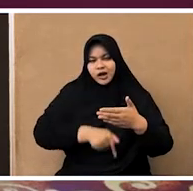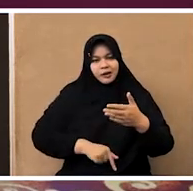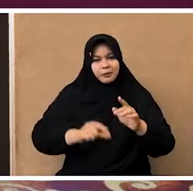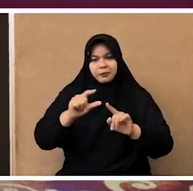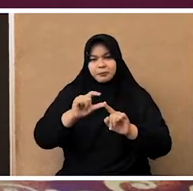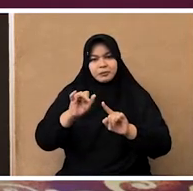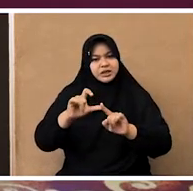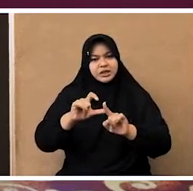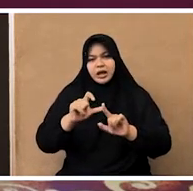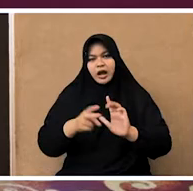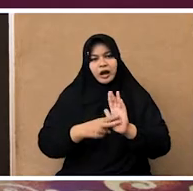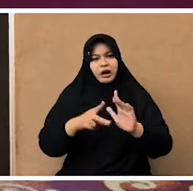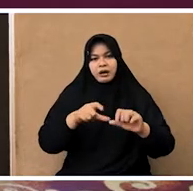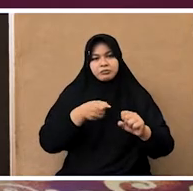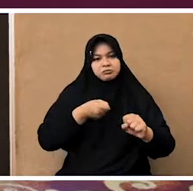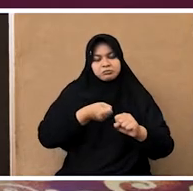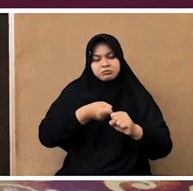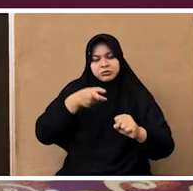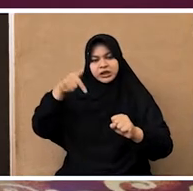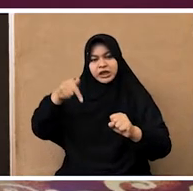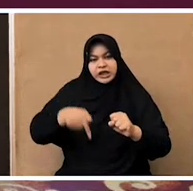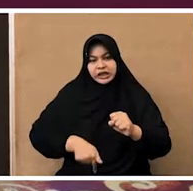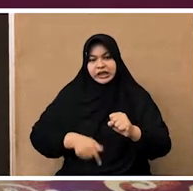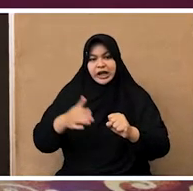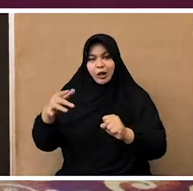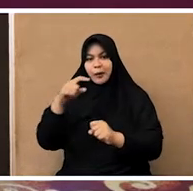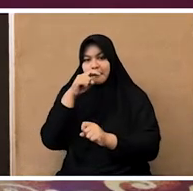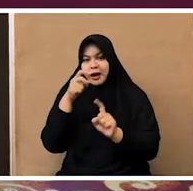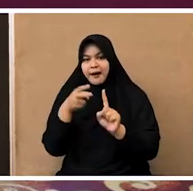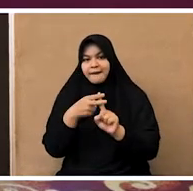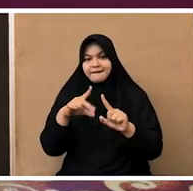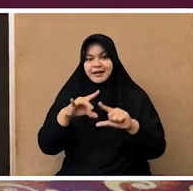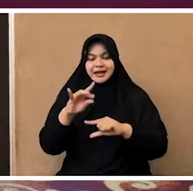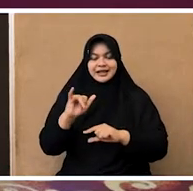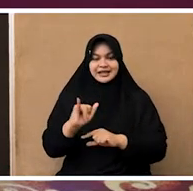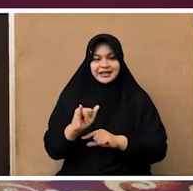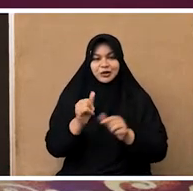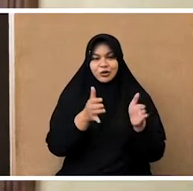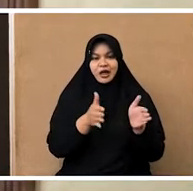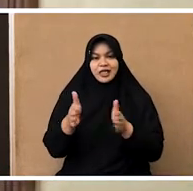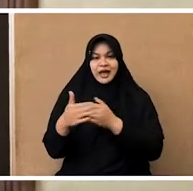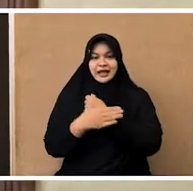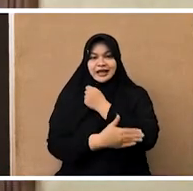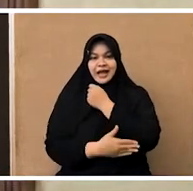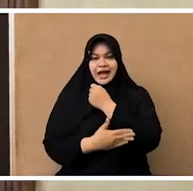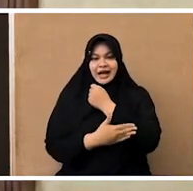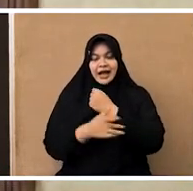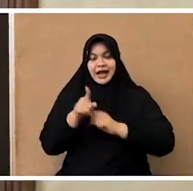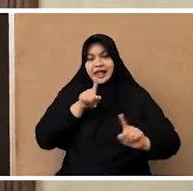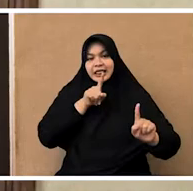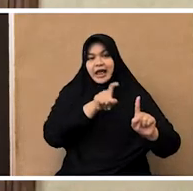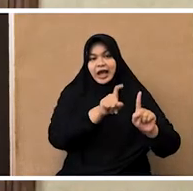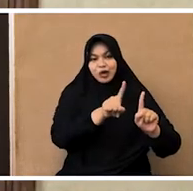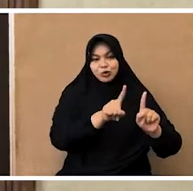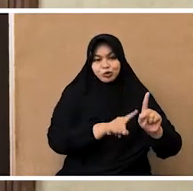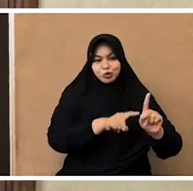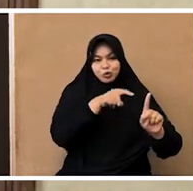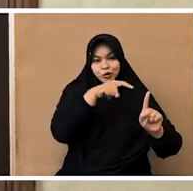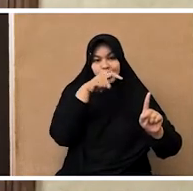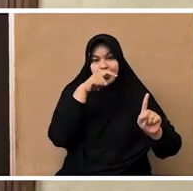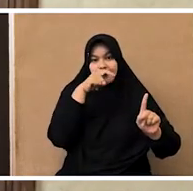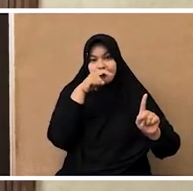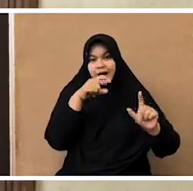Mas Fajri Tata Negara ya Mas sama Mbak Feri gitu nah saya tanyakan dulu ke Mas